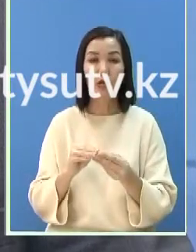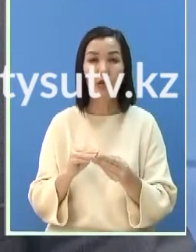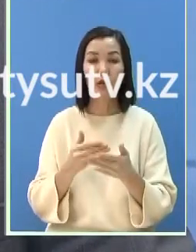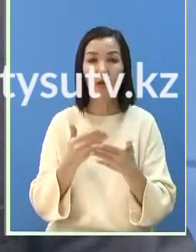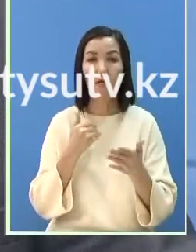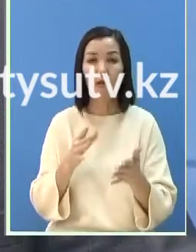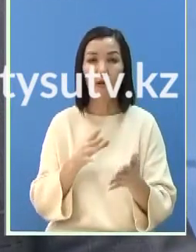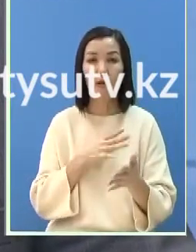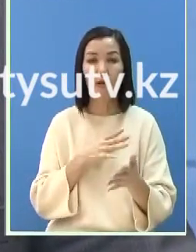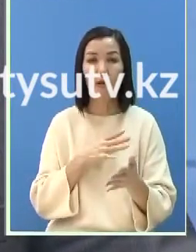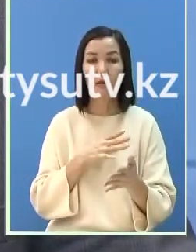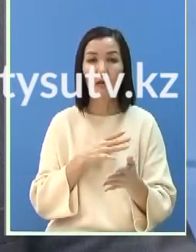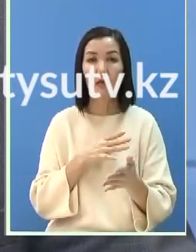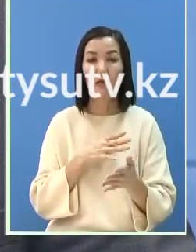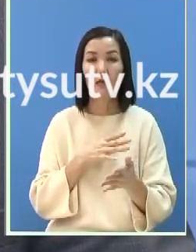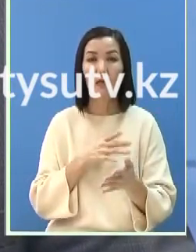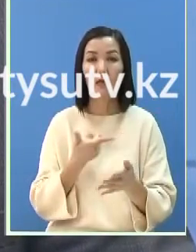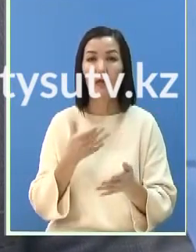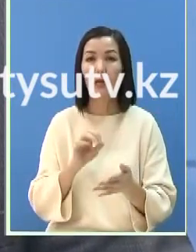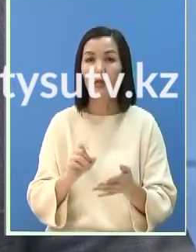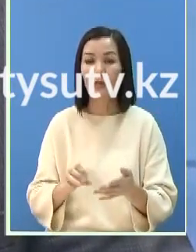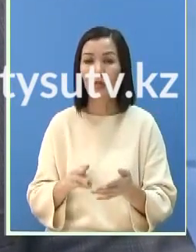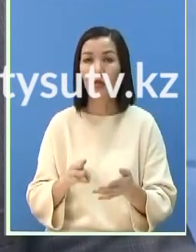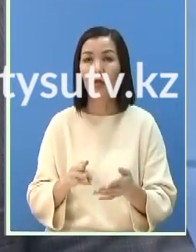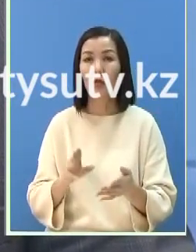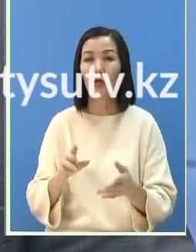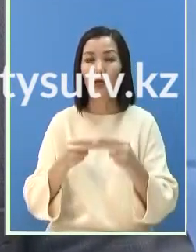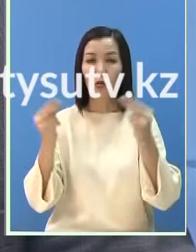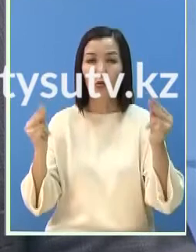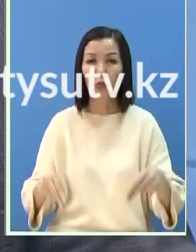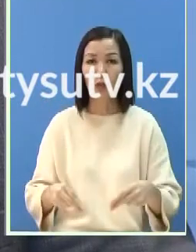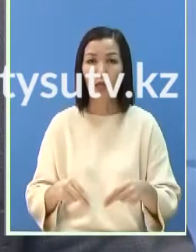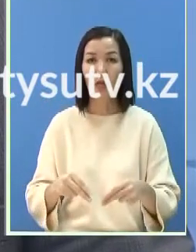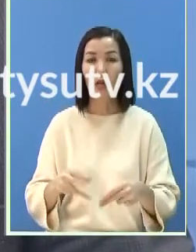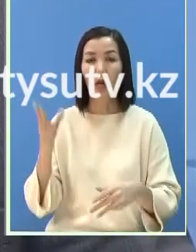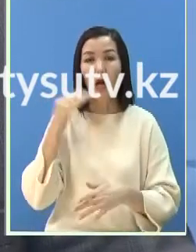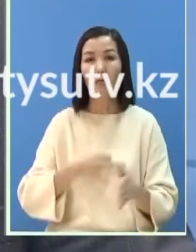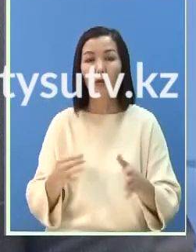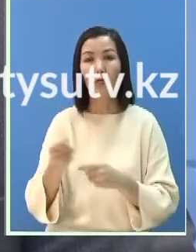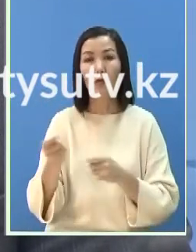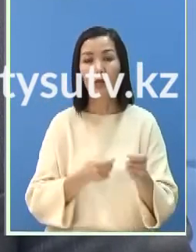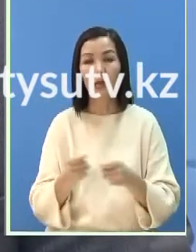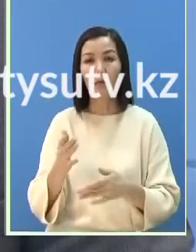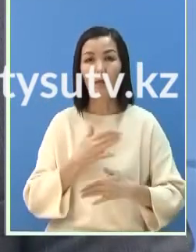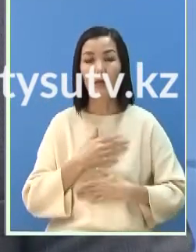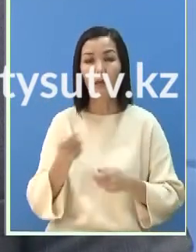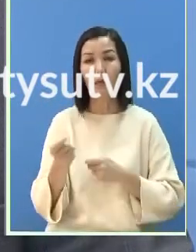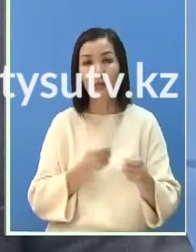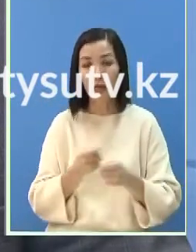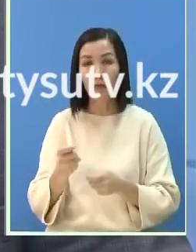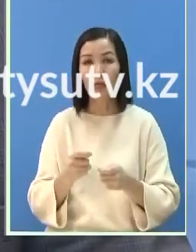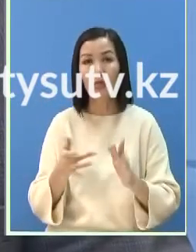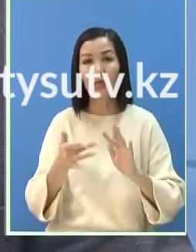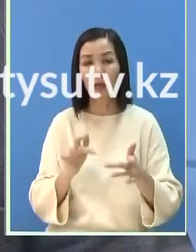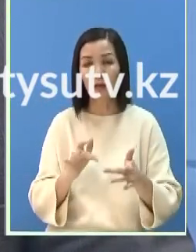ала жаңағы газет журналдарға, Алматы облысы әкімінің ресми сайтында, Біздің басқарманың сайтында және